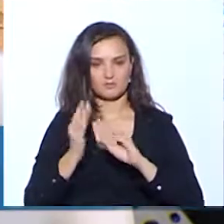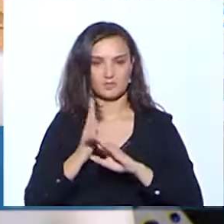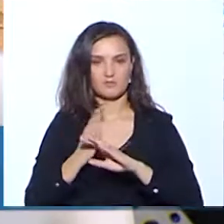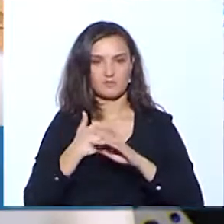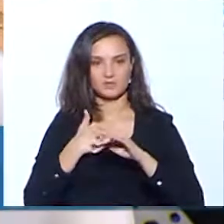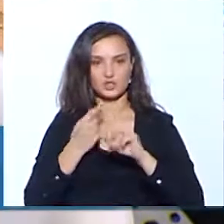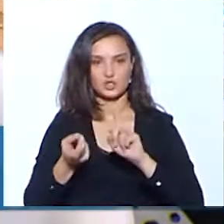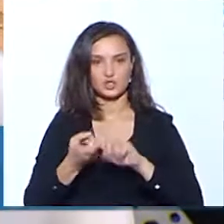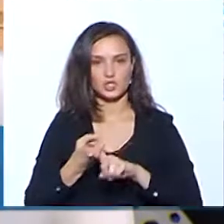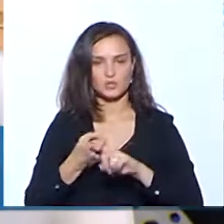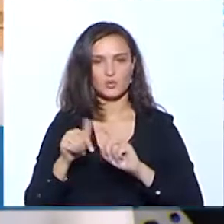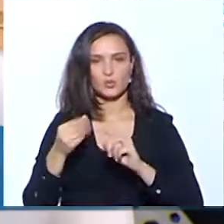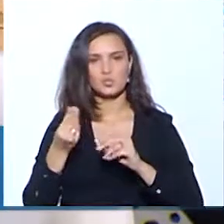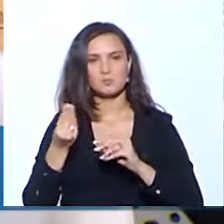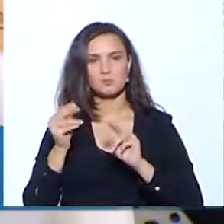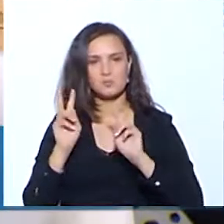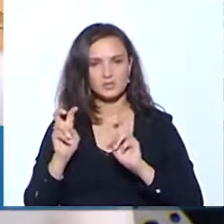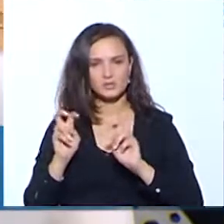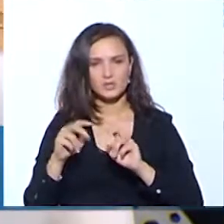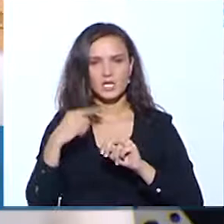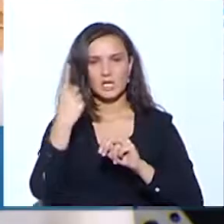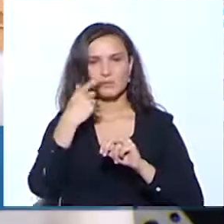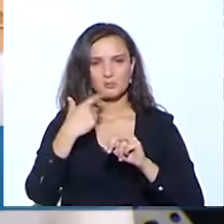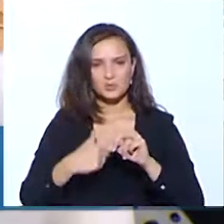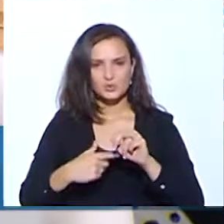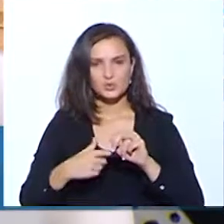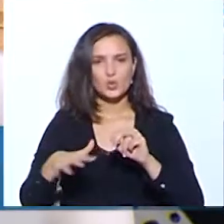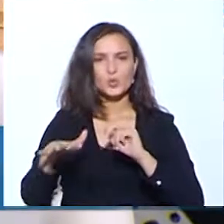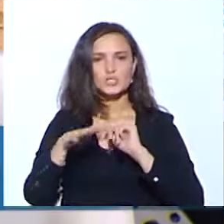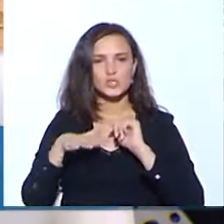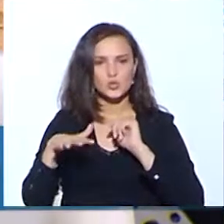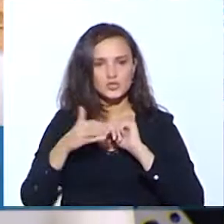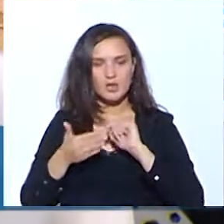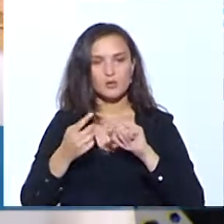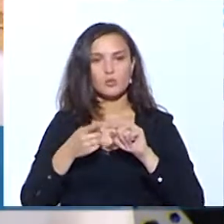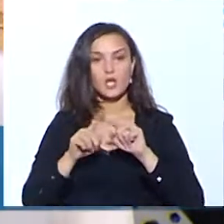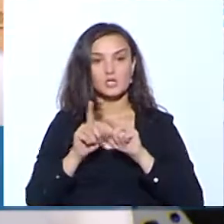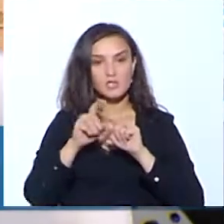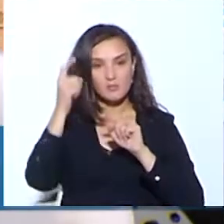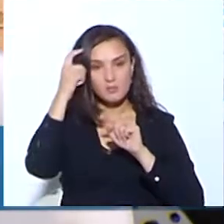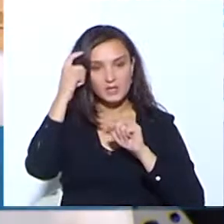გვაქვს საქმე, როგორც ფინანსურ, ასევე ფიზიკურ, ასევე სოციალურ, ასევე მენტალურ პრობლემებს.